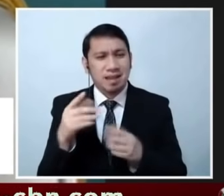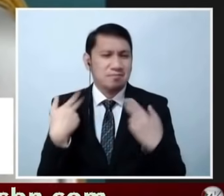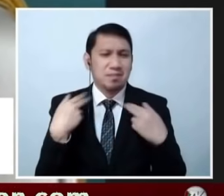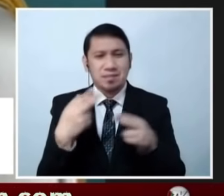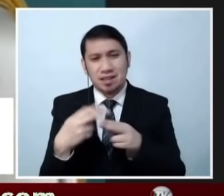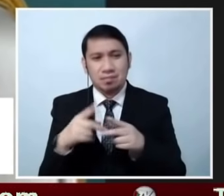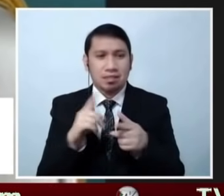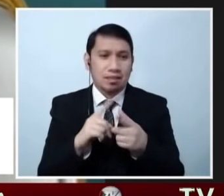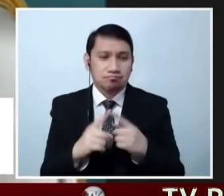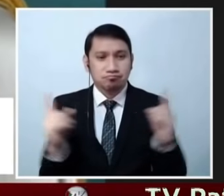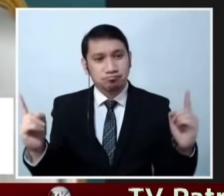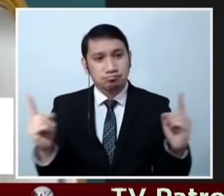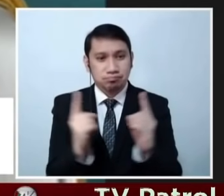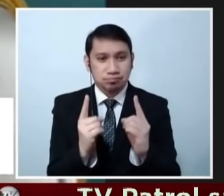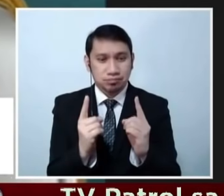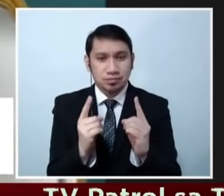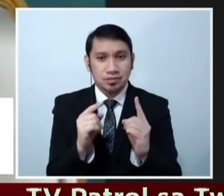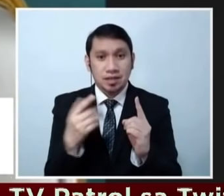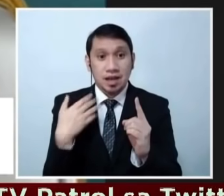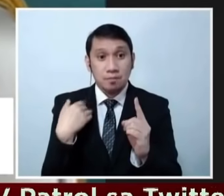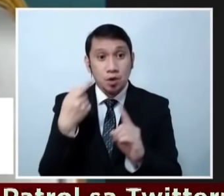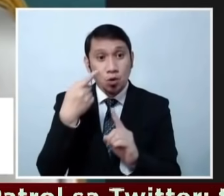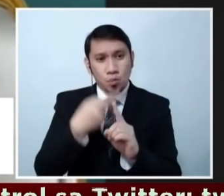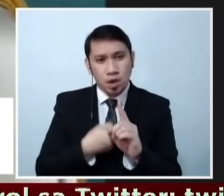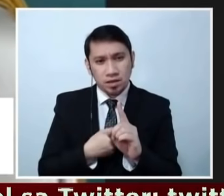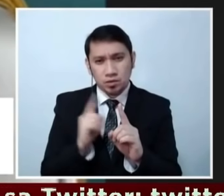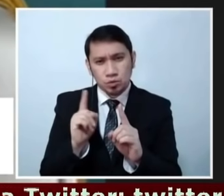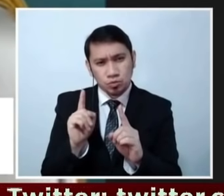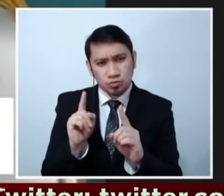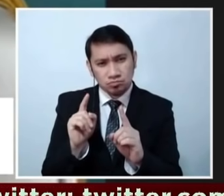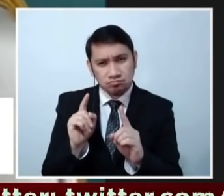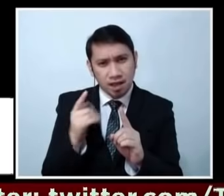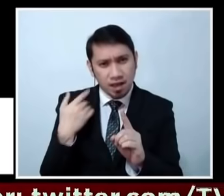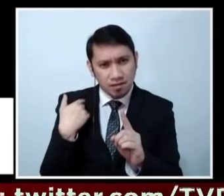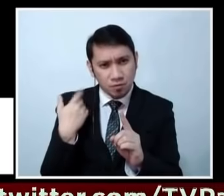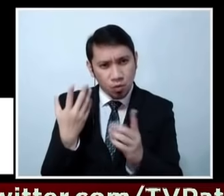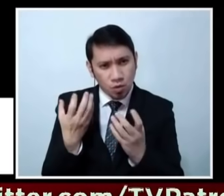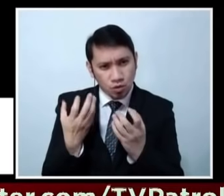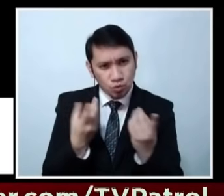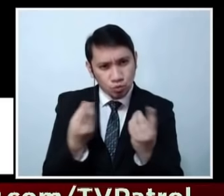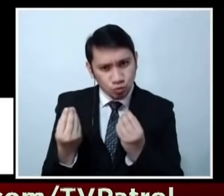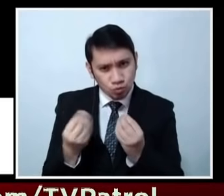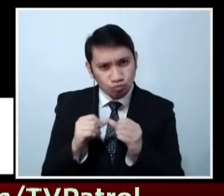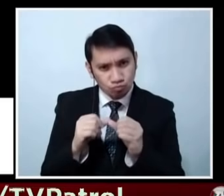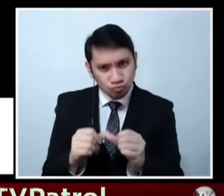meet and they only have a month to figure out if they want to do this.